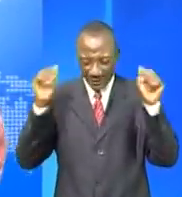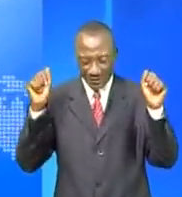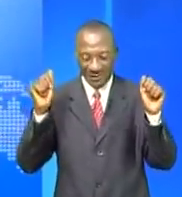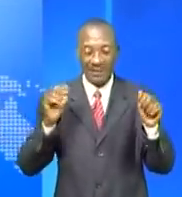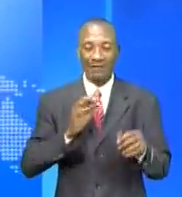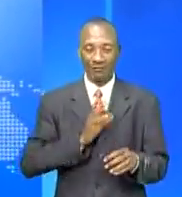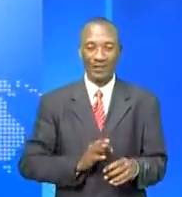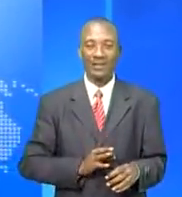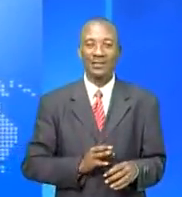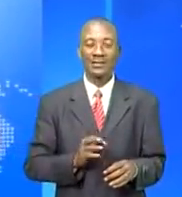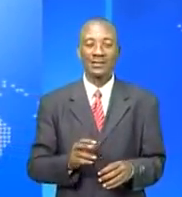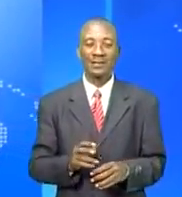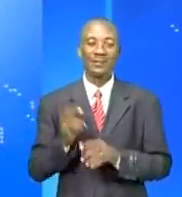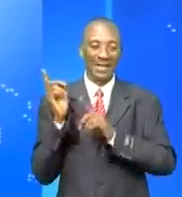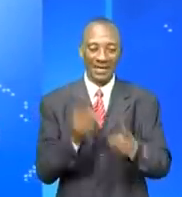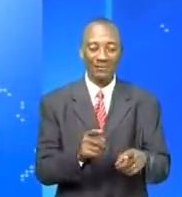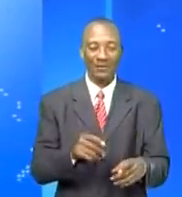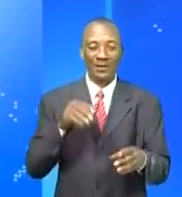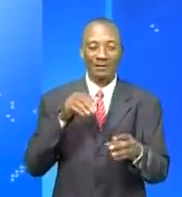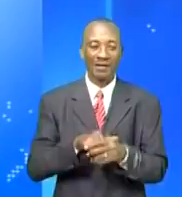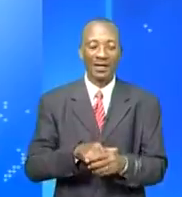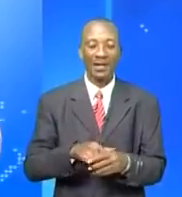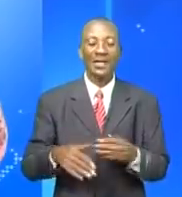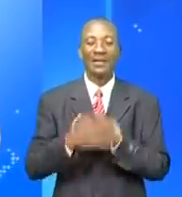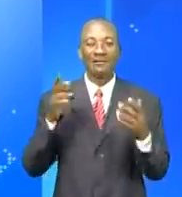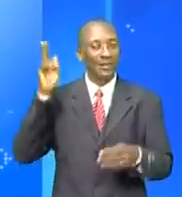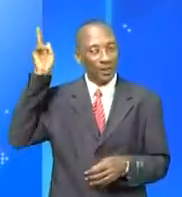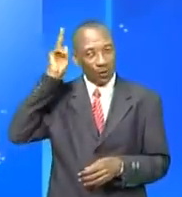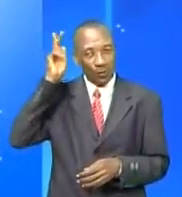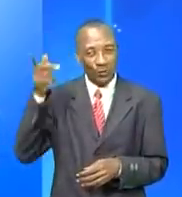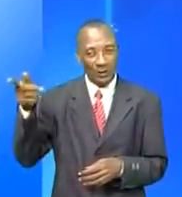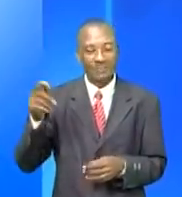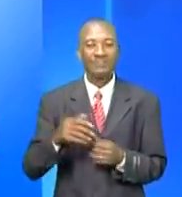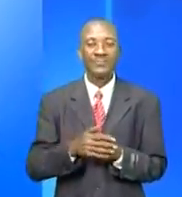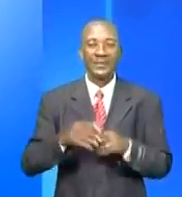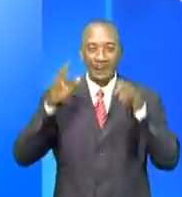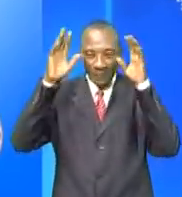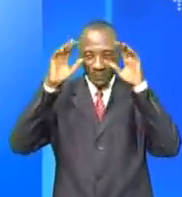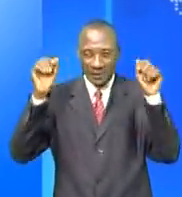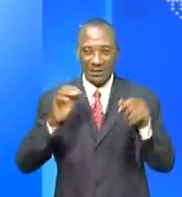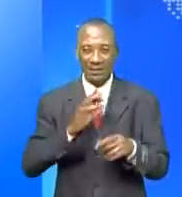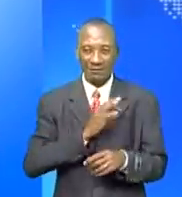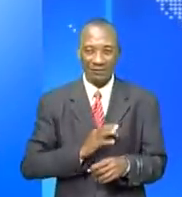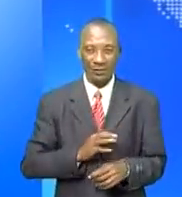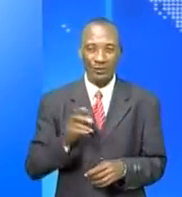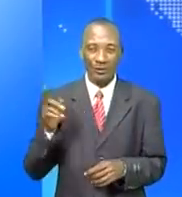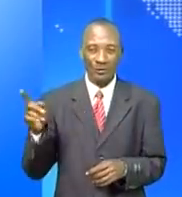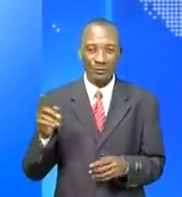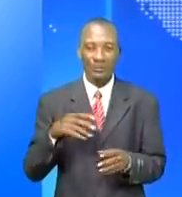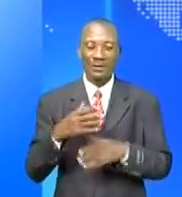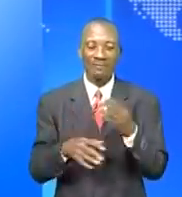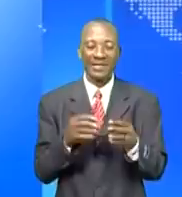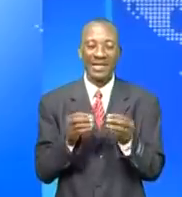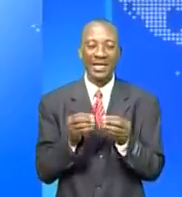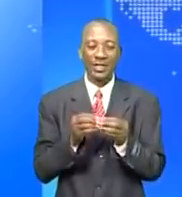Kolwezi, mais avant de se rendre dans cette ville, le président Félix-Antoine Tshisekedi a réuni le Conseil provincial de